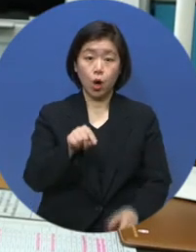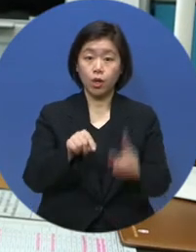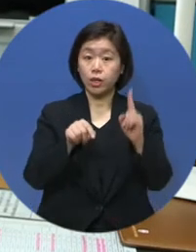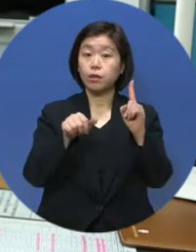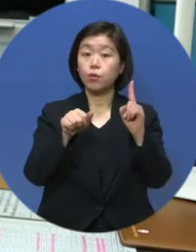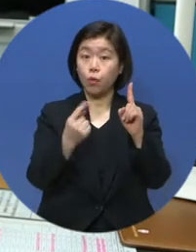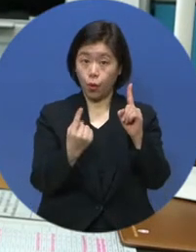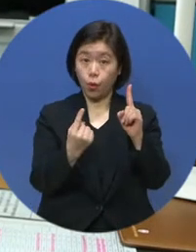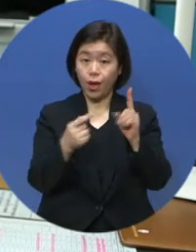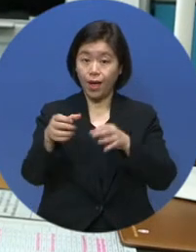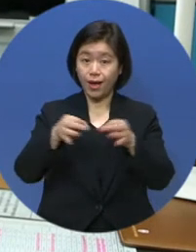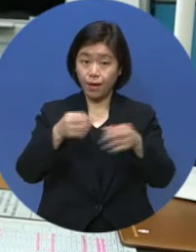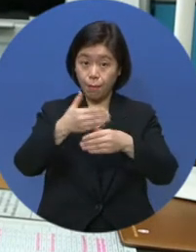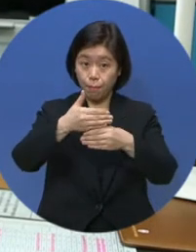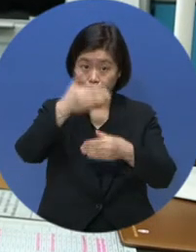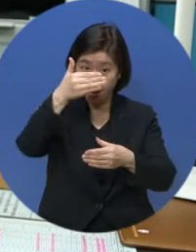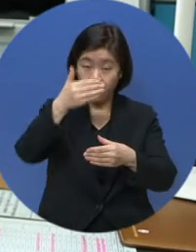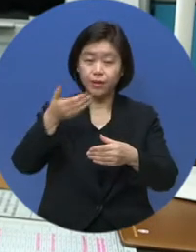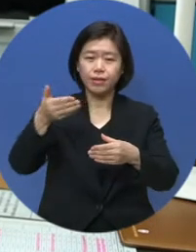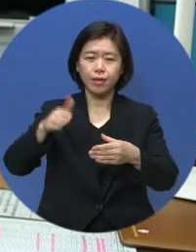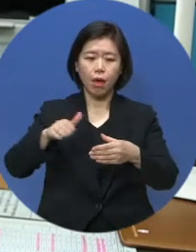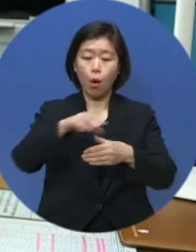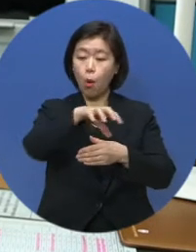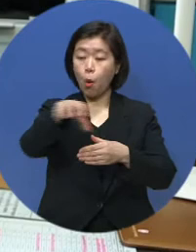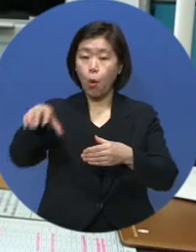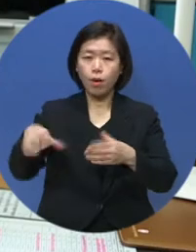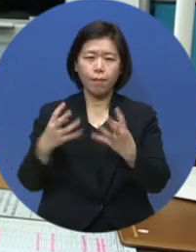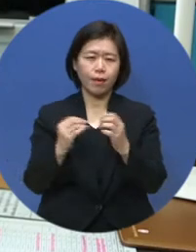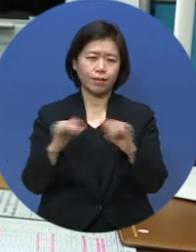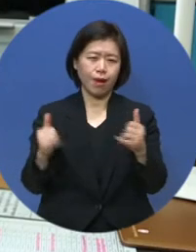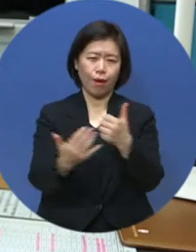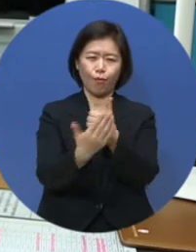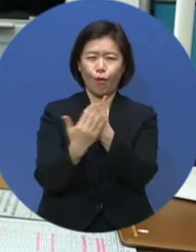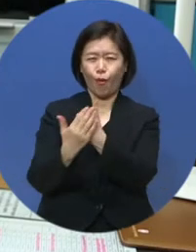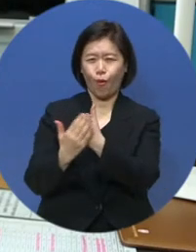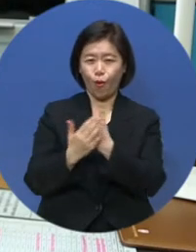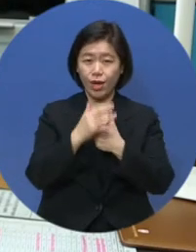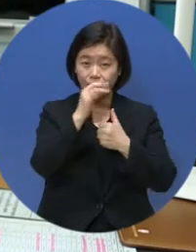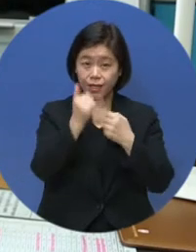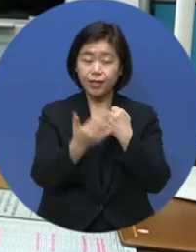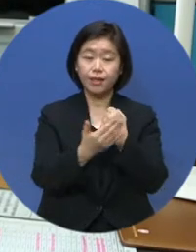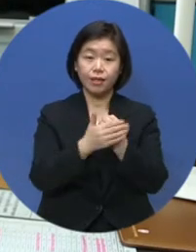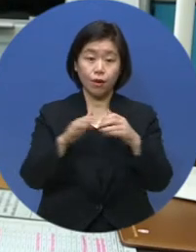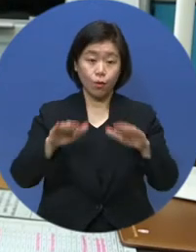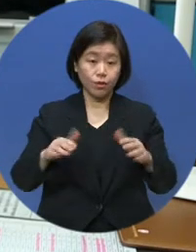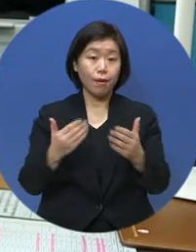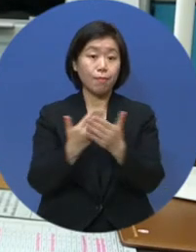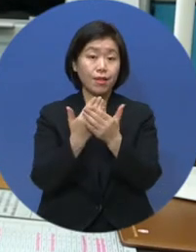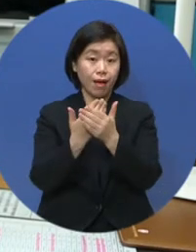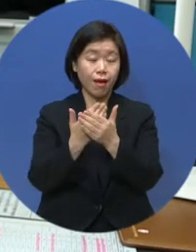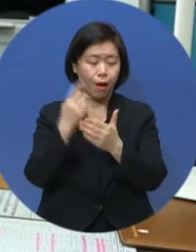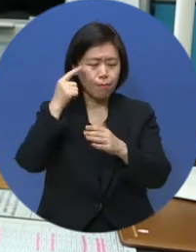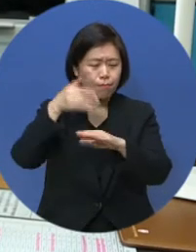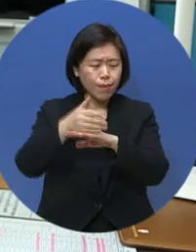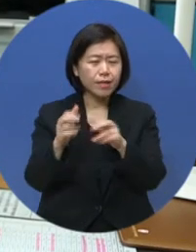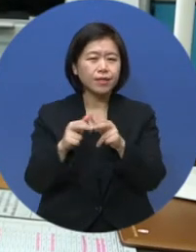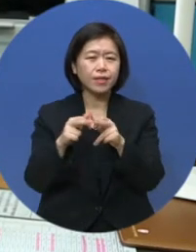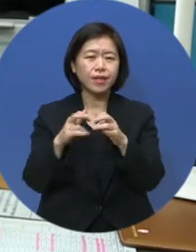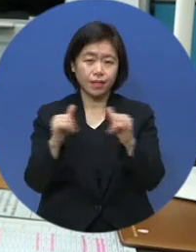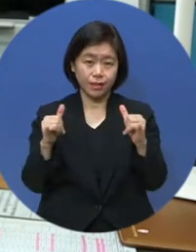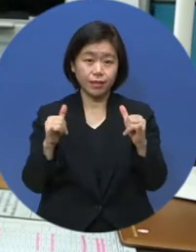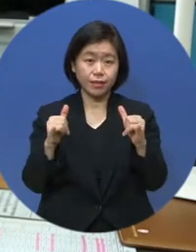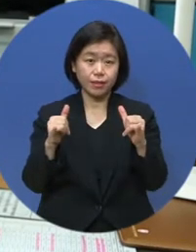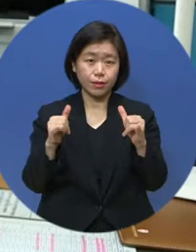개점하게 되었는데요. 지역의 많은 분들의 도움으로 개점하게 되어서 우리 발달장애인, 특히